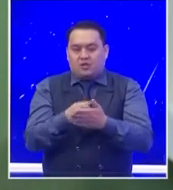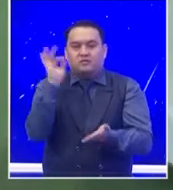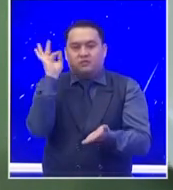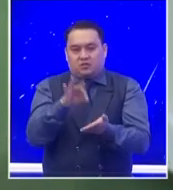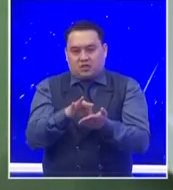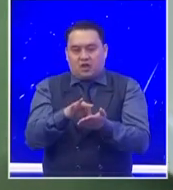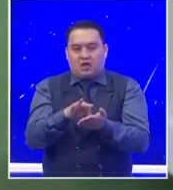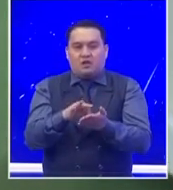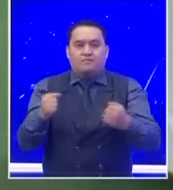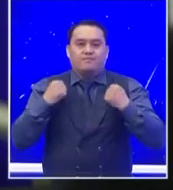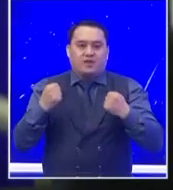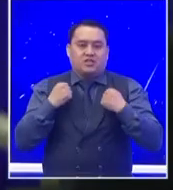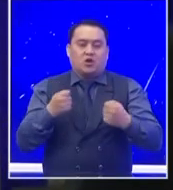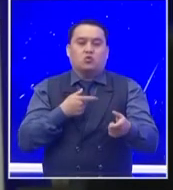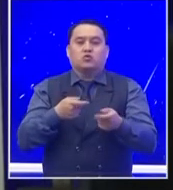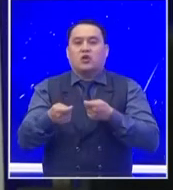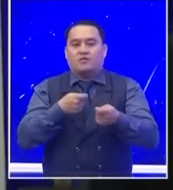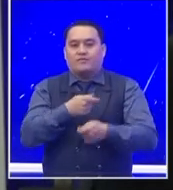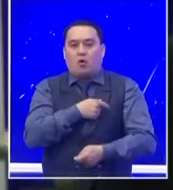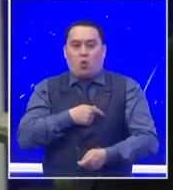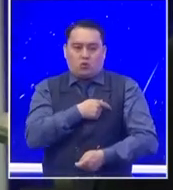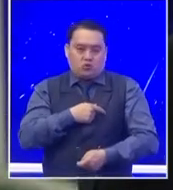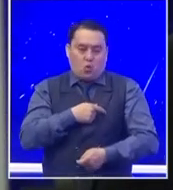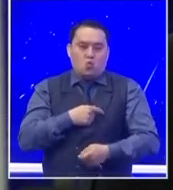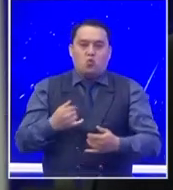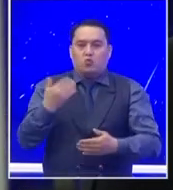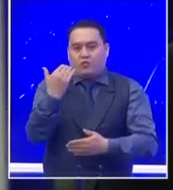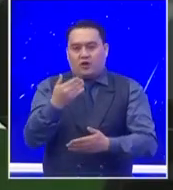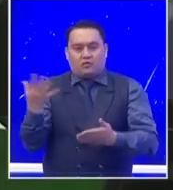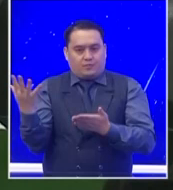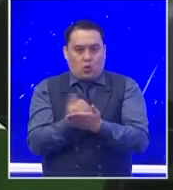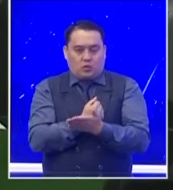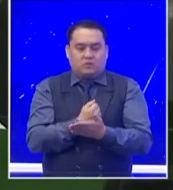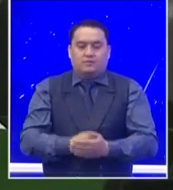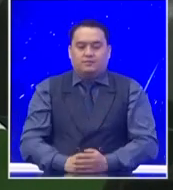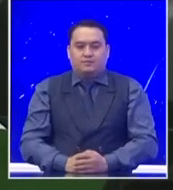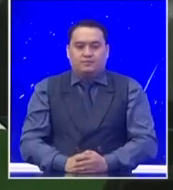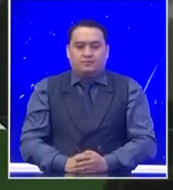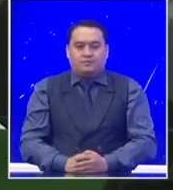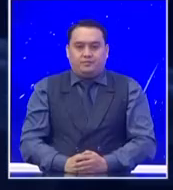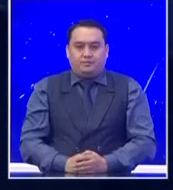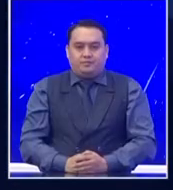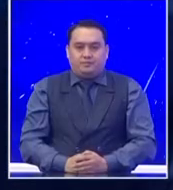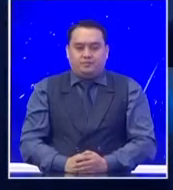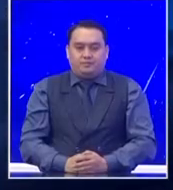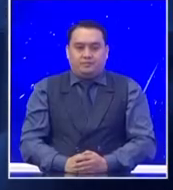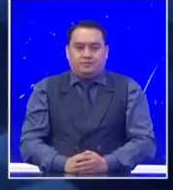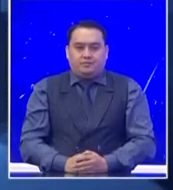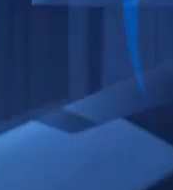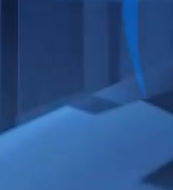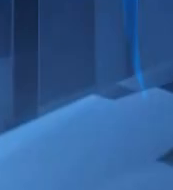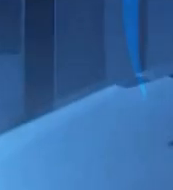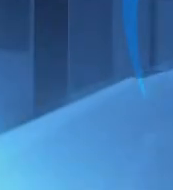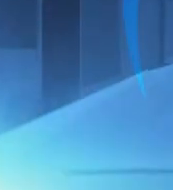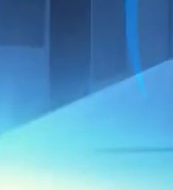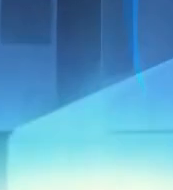цели – стать фитнес-тренером. «Никогда не бойтесь трудностей, и у вас все получится», – заключила героиня сюжета. Дамир Анитов, Жайя